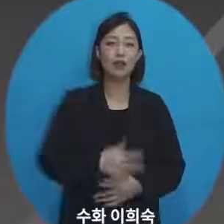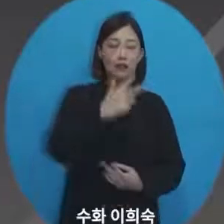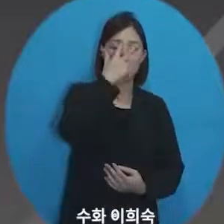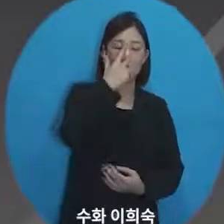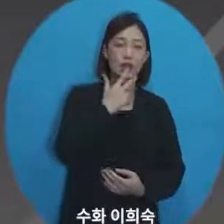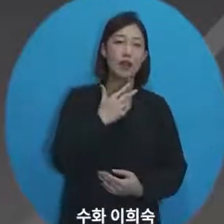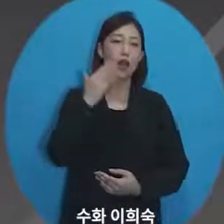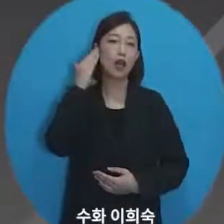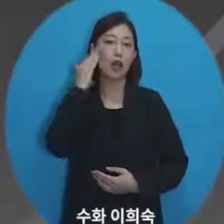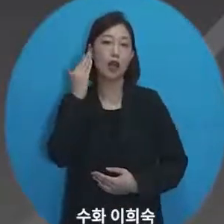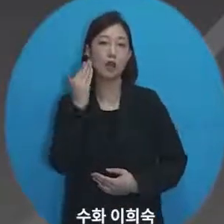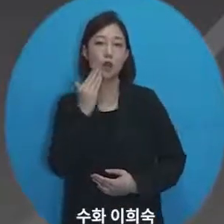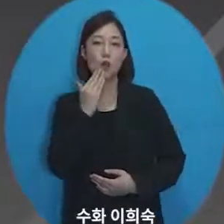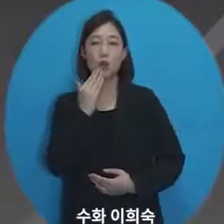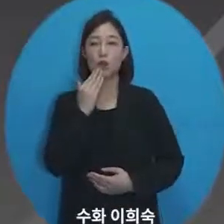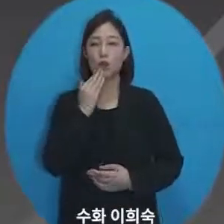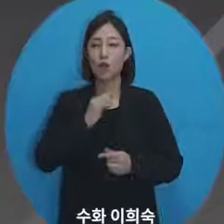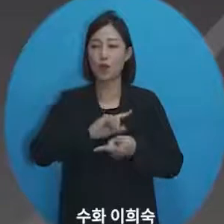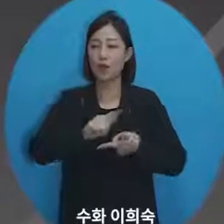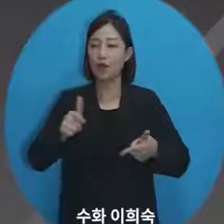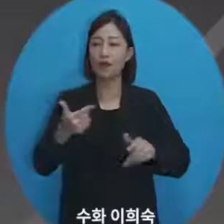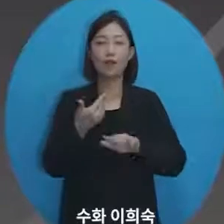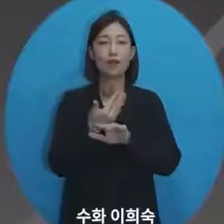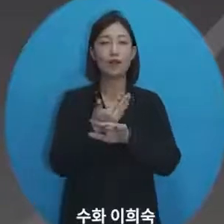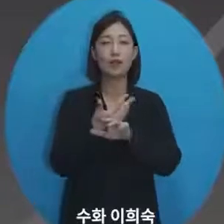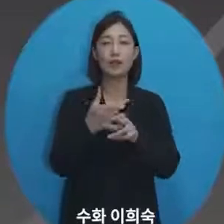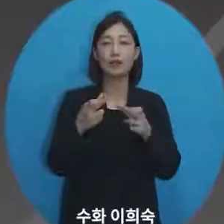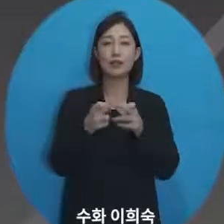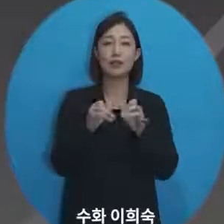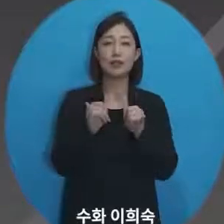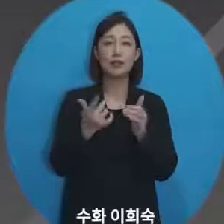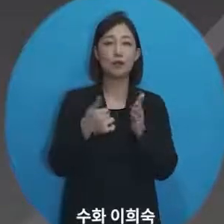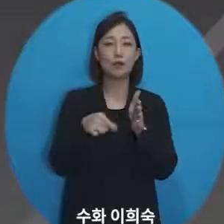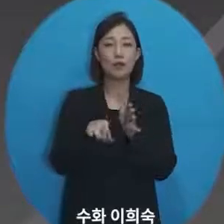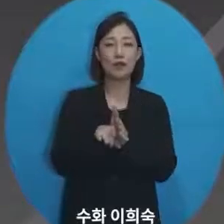지원 보조기기들이 있는데요. 지금은